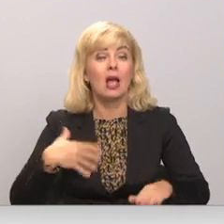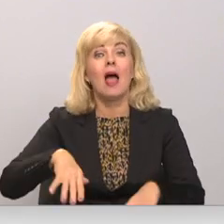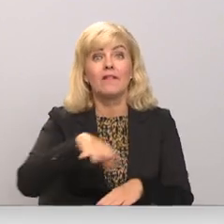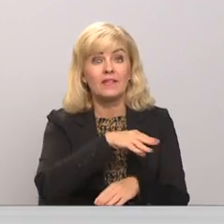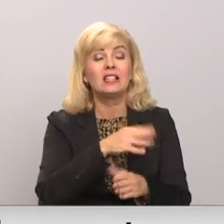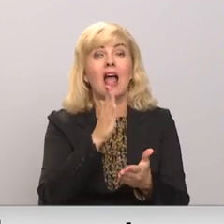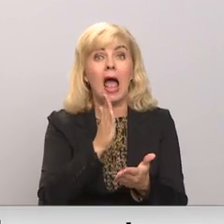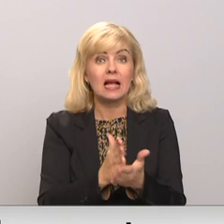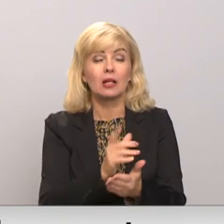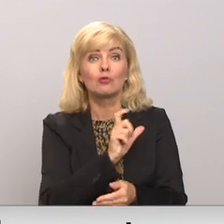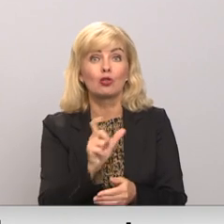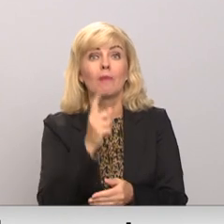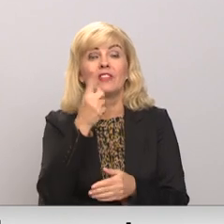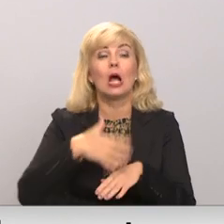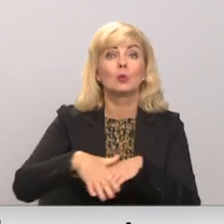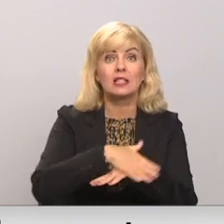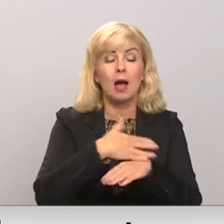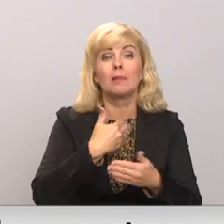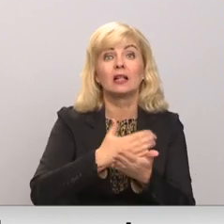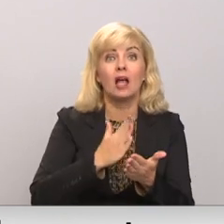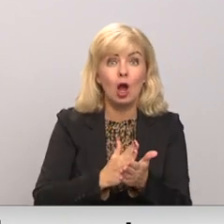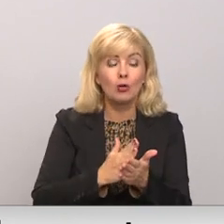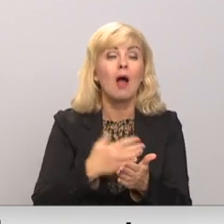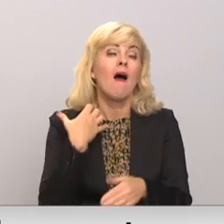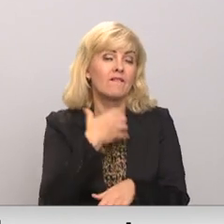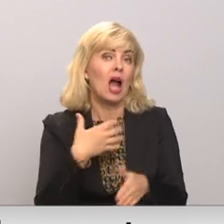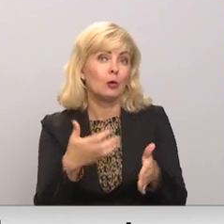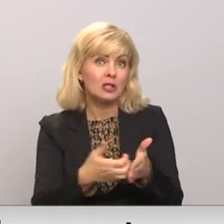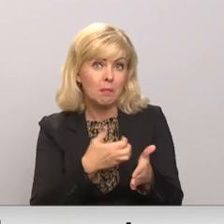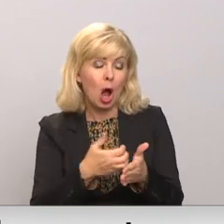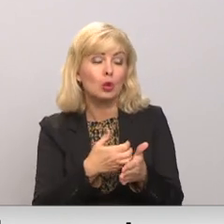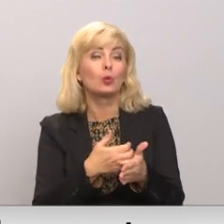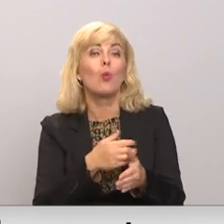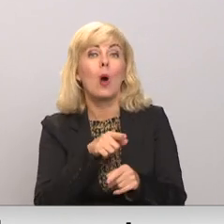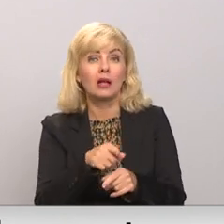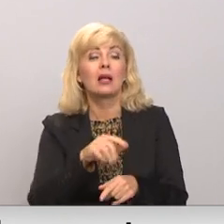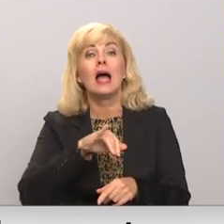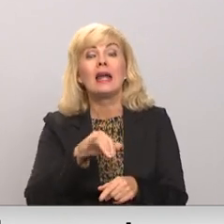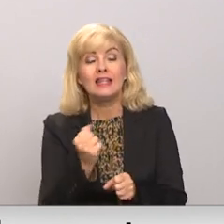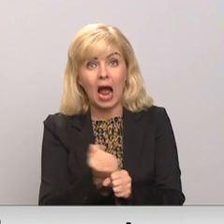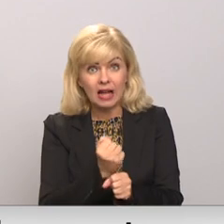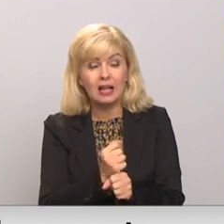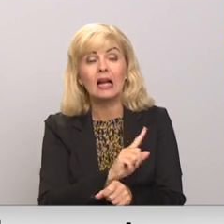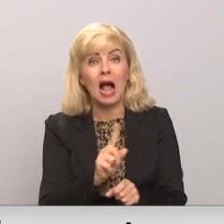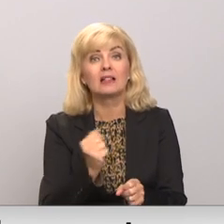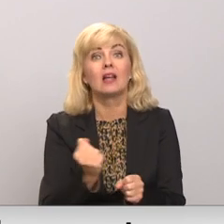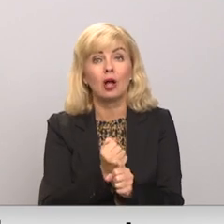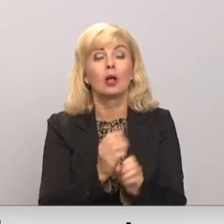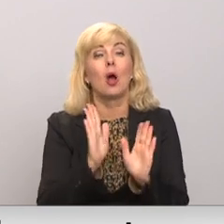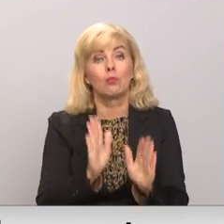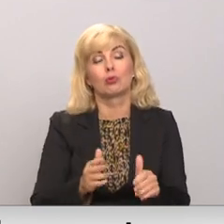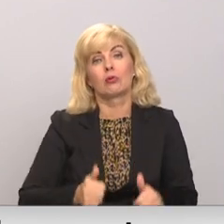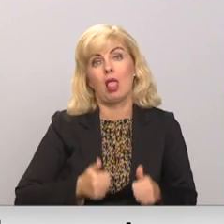visi esam šobrīd viena sabiedrības daļa un ka visiem ir jāizmanto tas, kas ir jāizmanto, jādara tas, kas ir jādara, tad arī būs